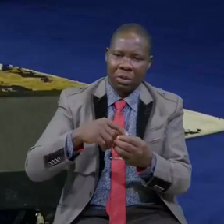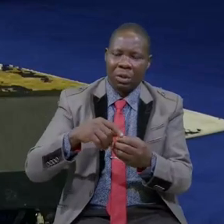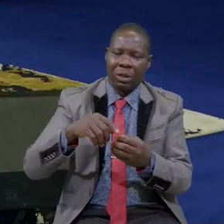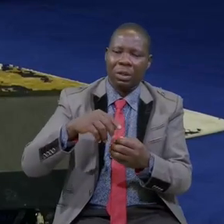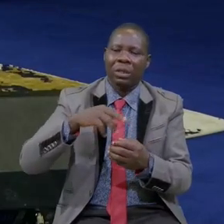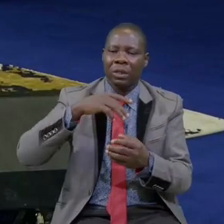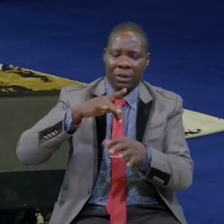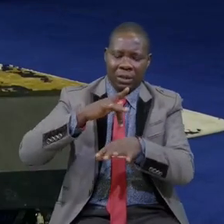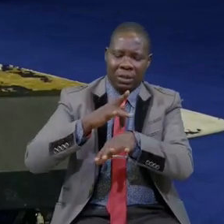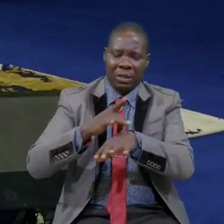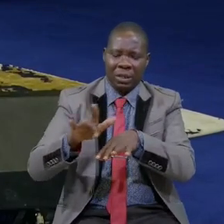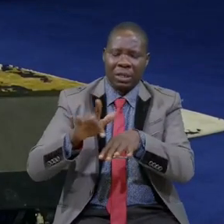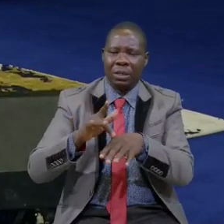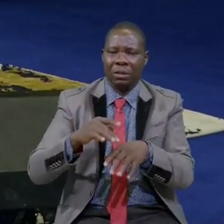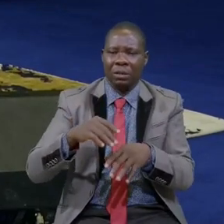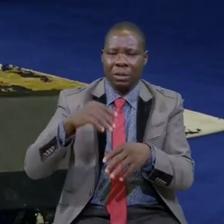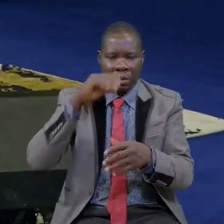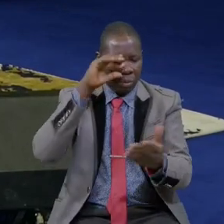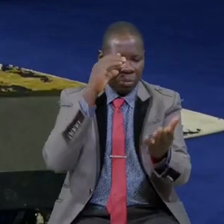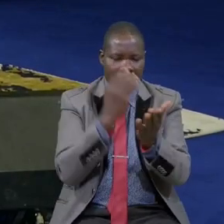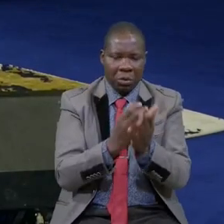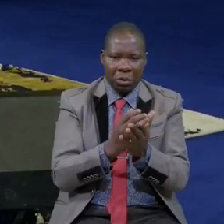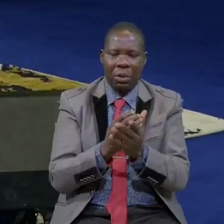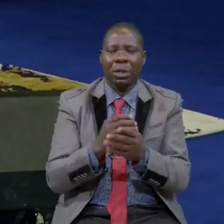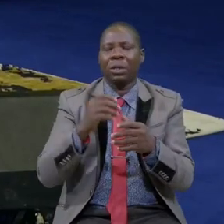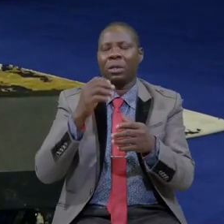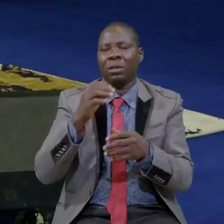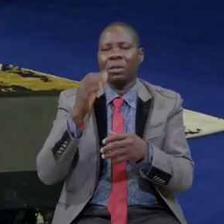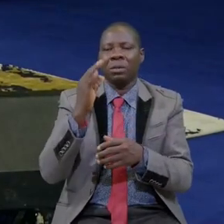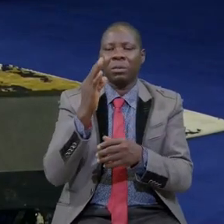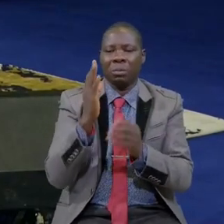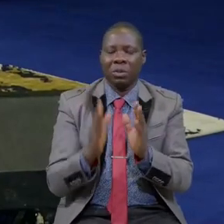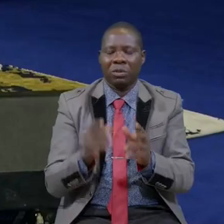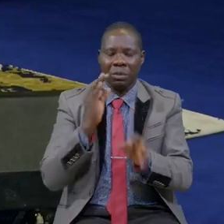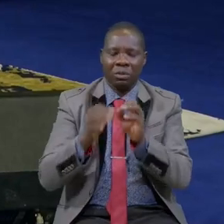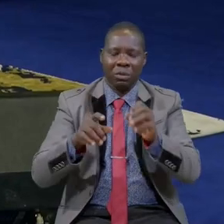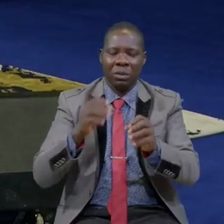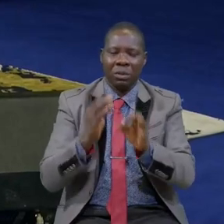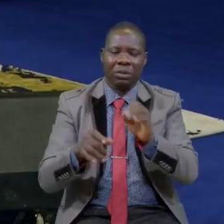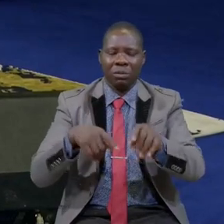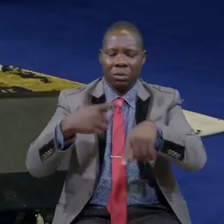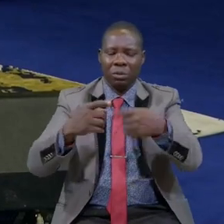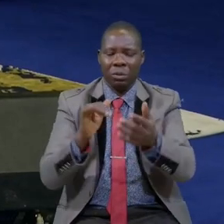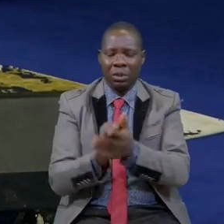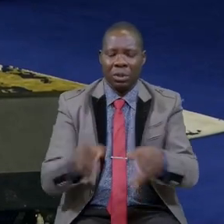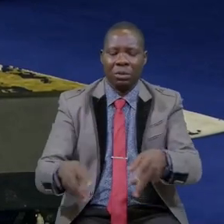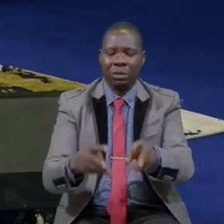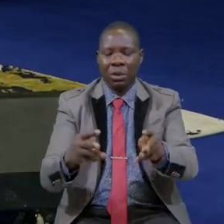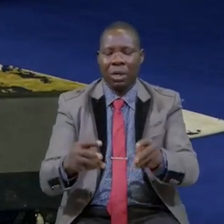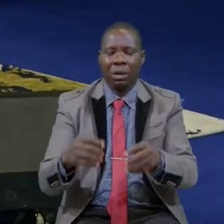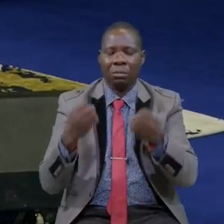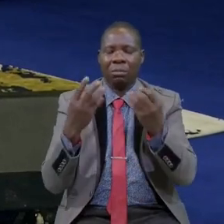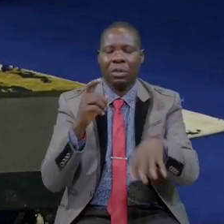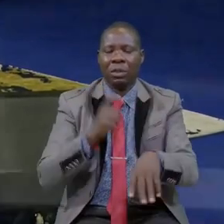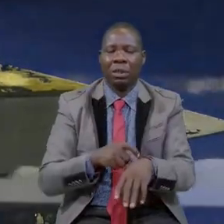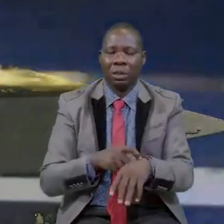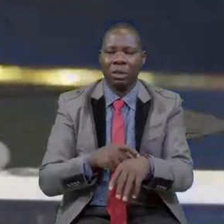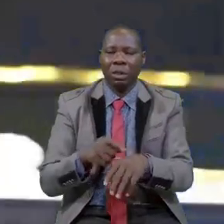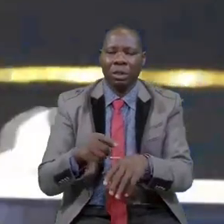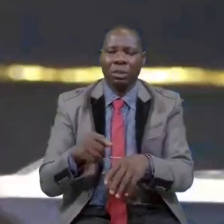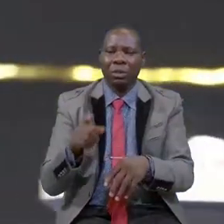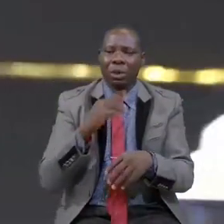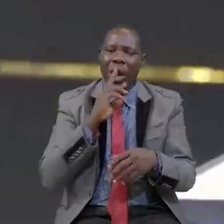là. À plusieurs fois hein, dans la vie, d'accord. Tu dois revenir à Dieu. Tu es né de nouveau, mais tu es rétrogradé. Tu